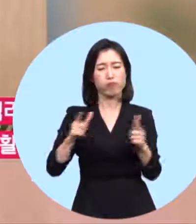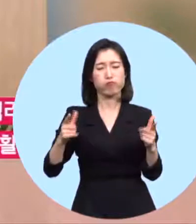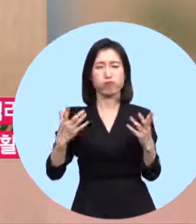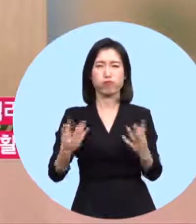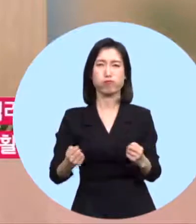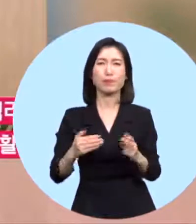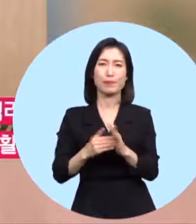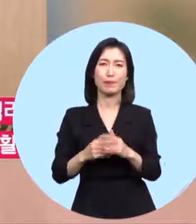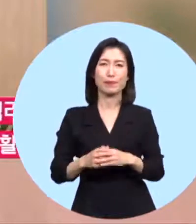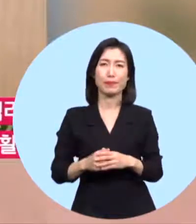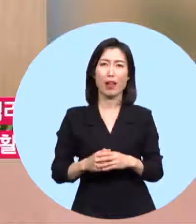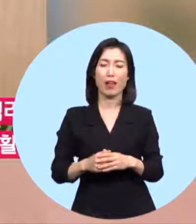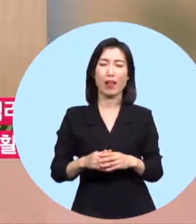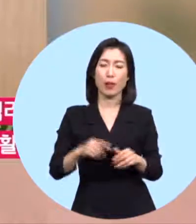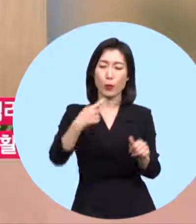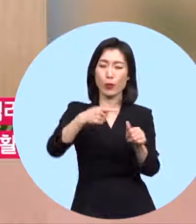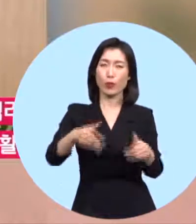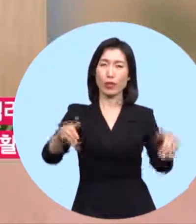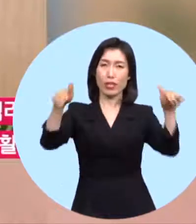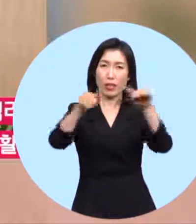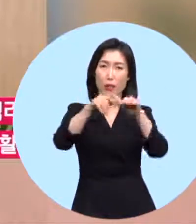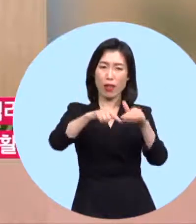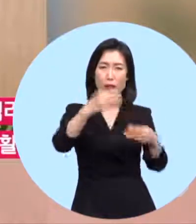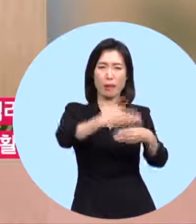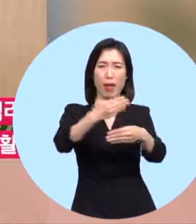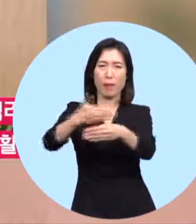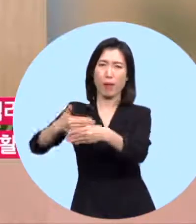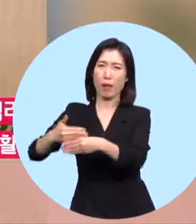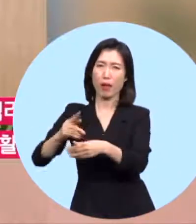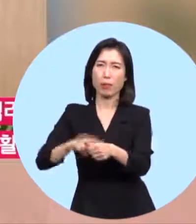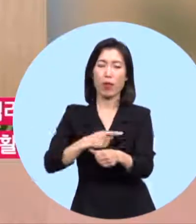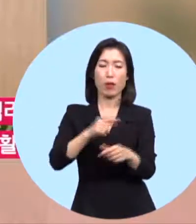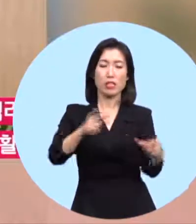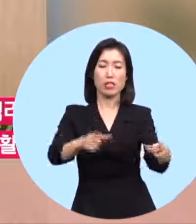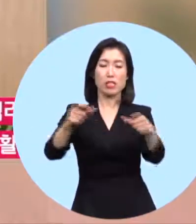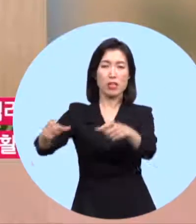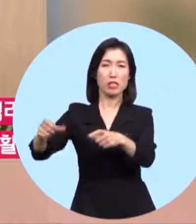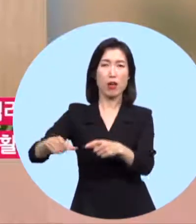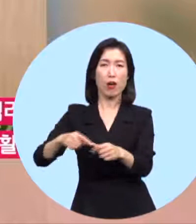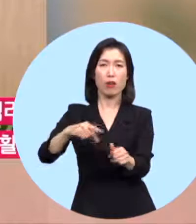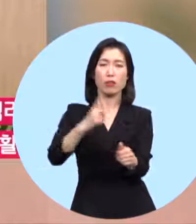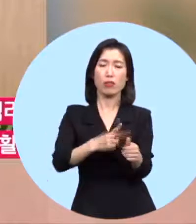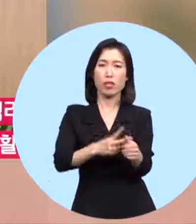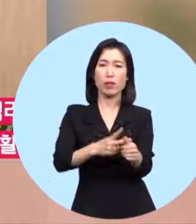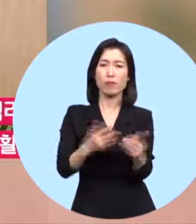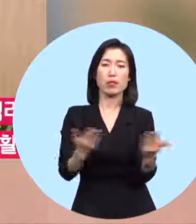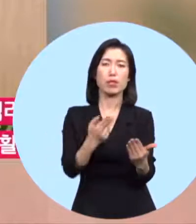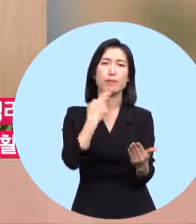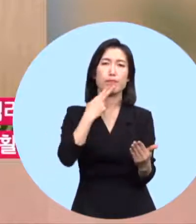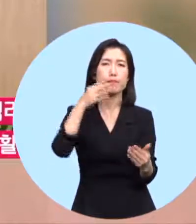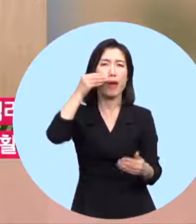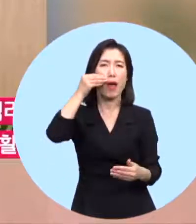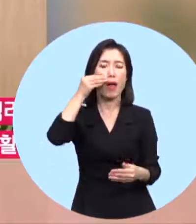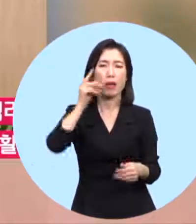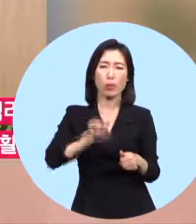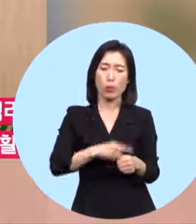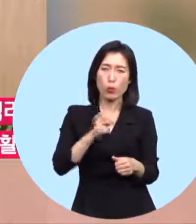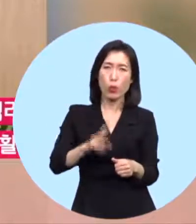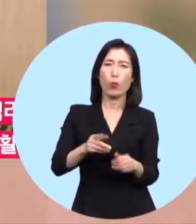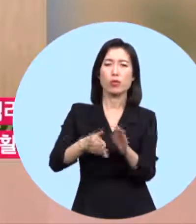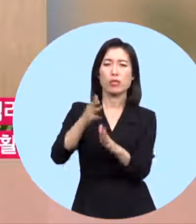하게 되었는데요. 많은 교육기관들이 휴관을 하면서 지역의 강사님들이 일을 할 수